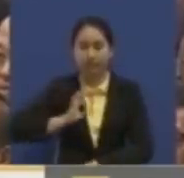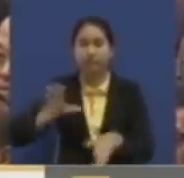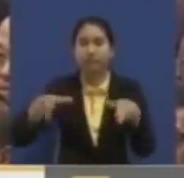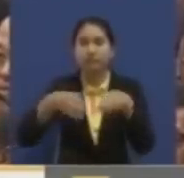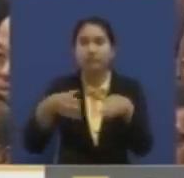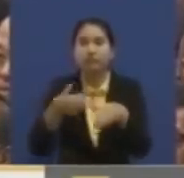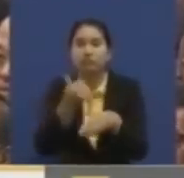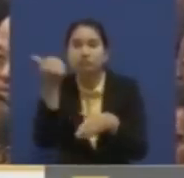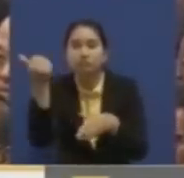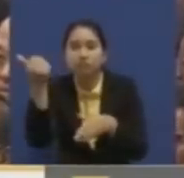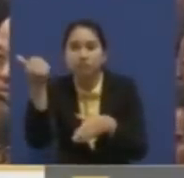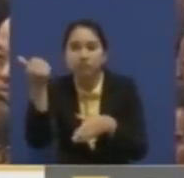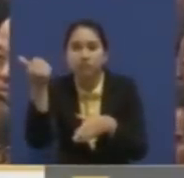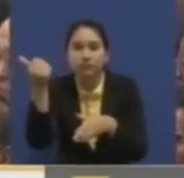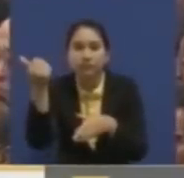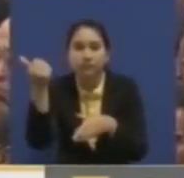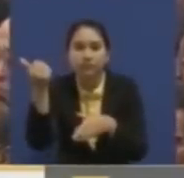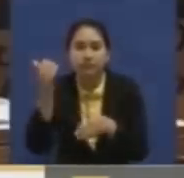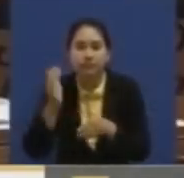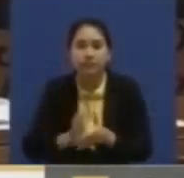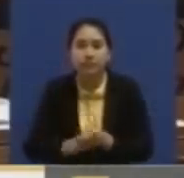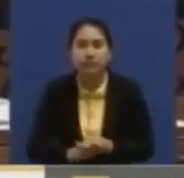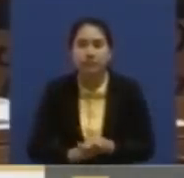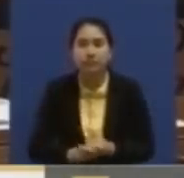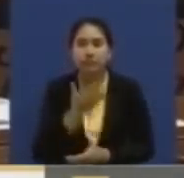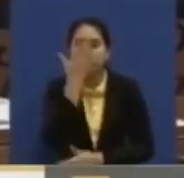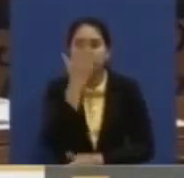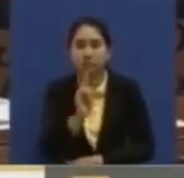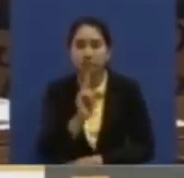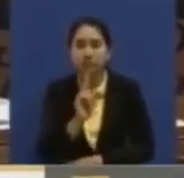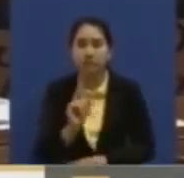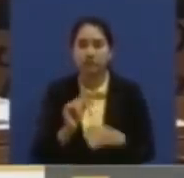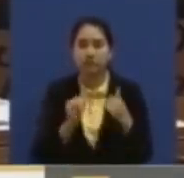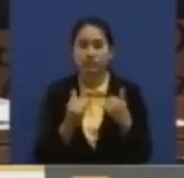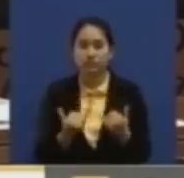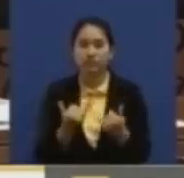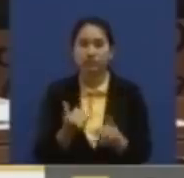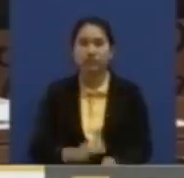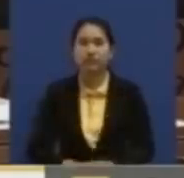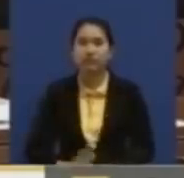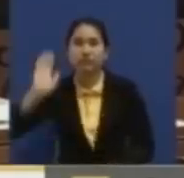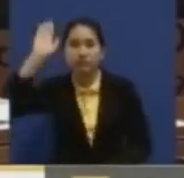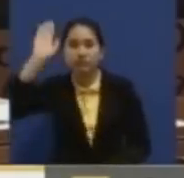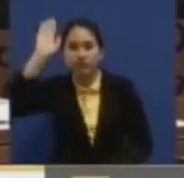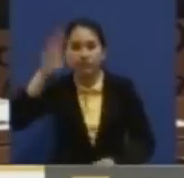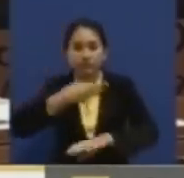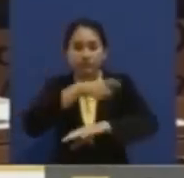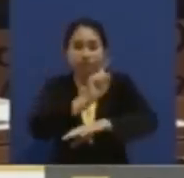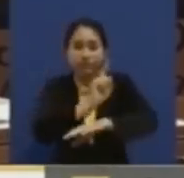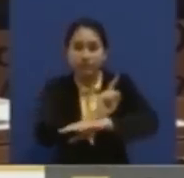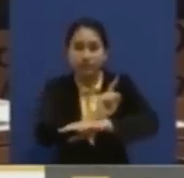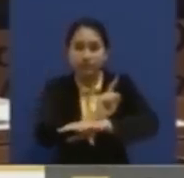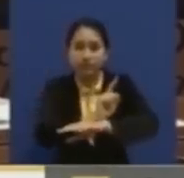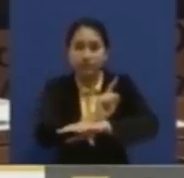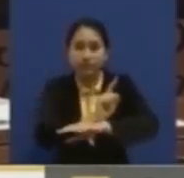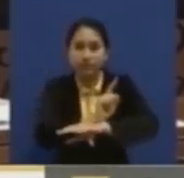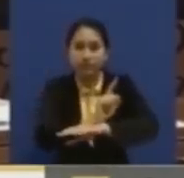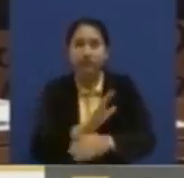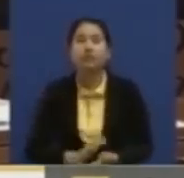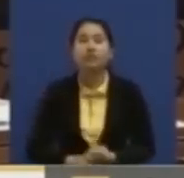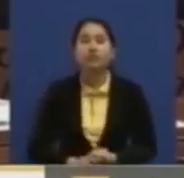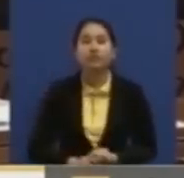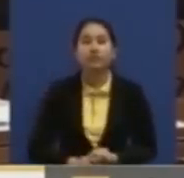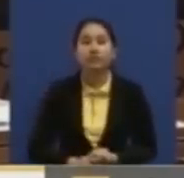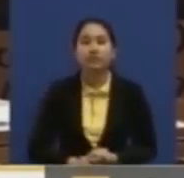ลเช่นเดียวกันนะคะ ก่อนครับพ่อก่อนฮะ เนื่องจากว่า ท่านประธานฮะ ครับก็ผมกำลังเรียน เนื่องจากว่